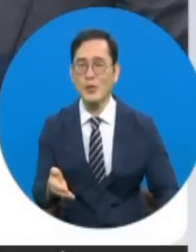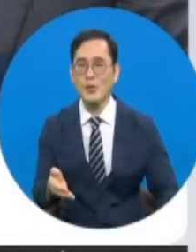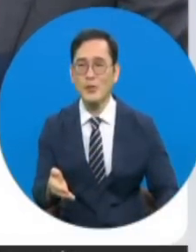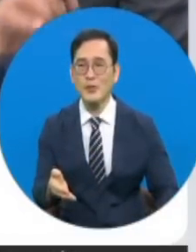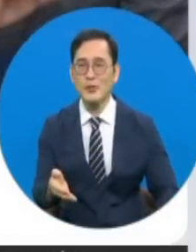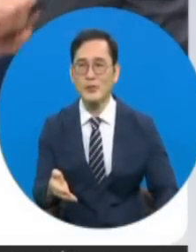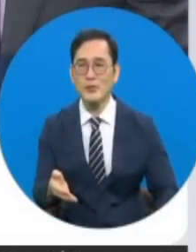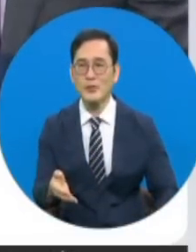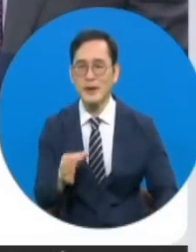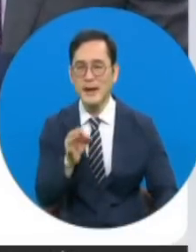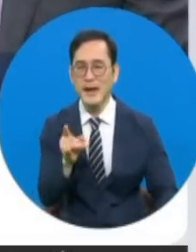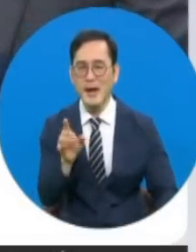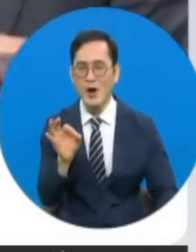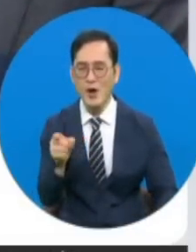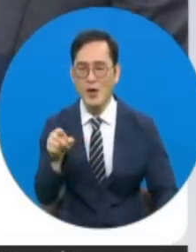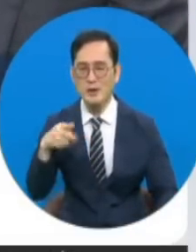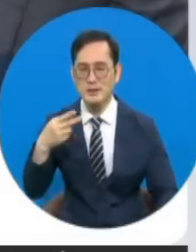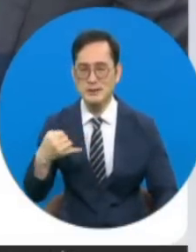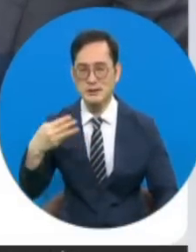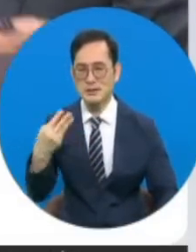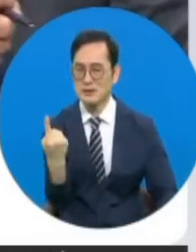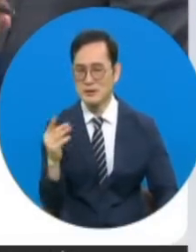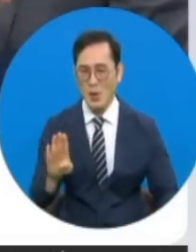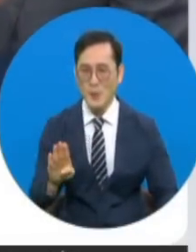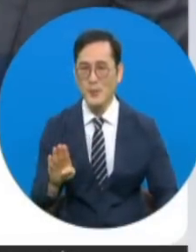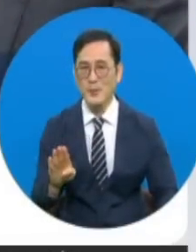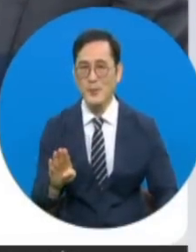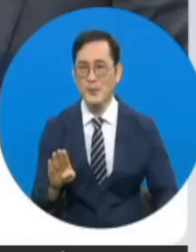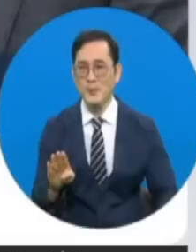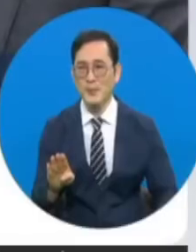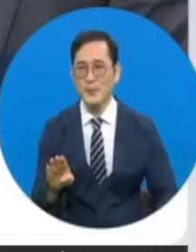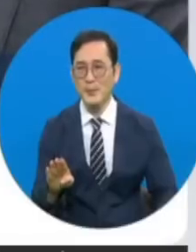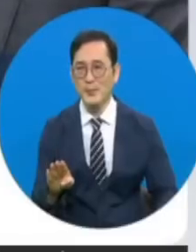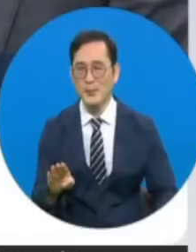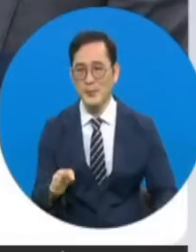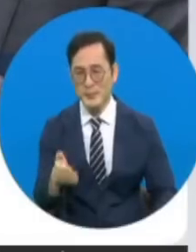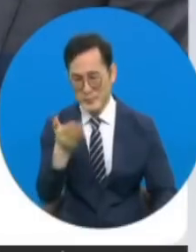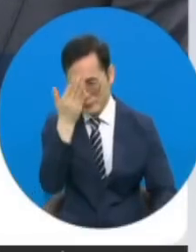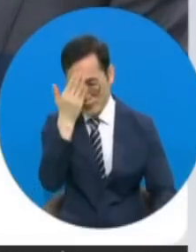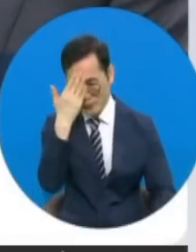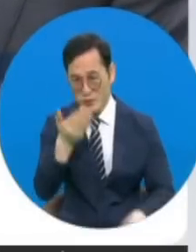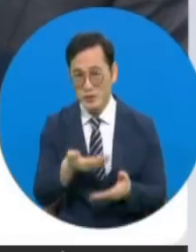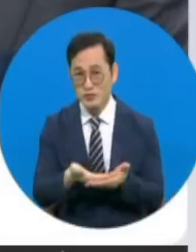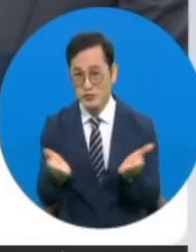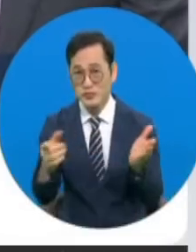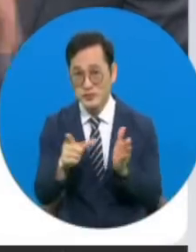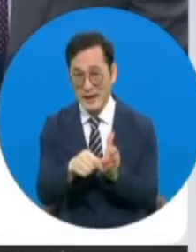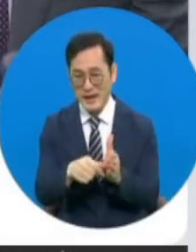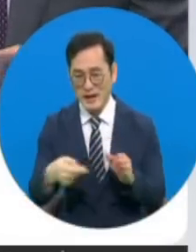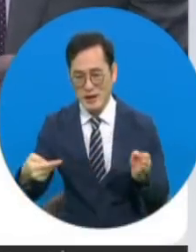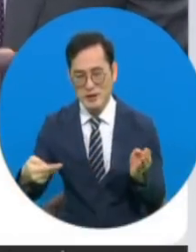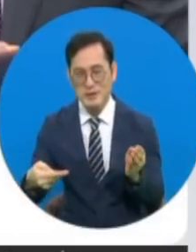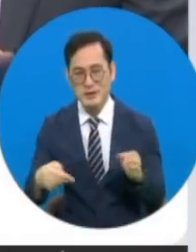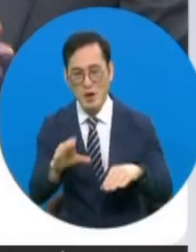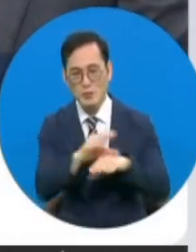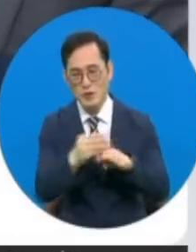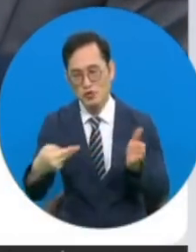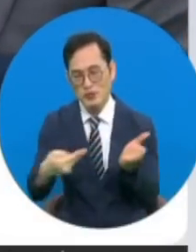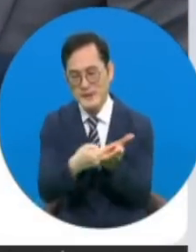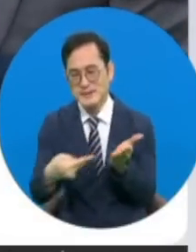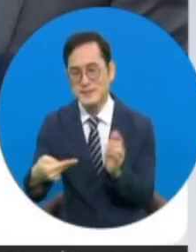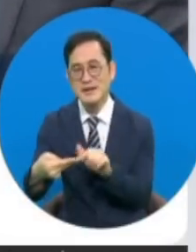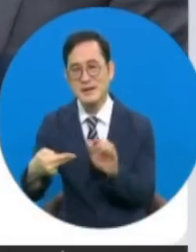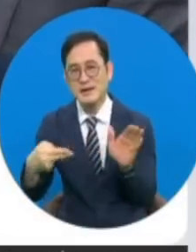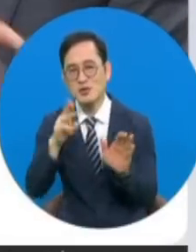별게 안 되고 오히려 별도의 말하자면 콜드월렛으로 갖다 줄 수도 있는 거거든 그래서 그 돈이 어떻게 출제했고